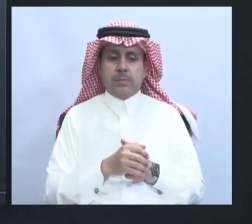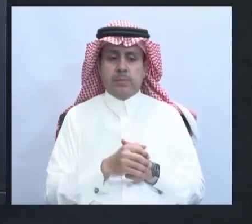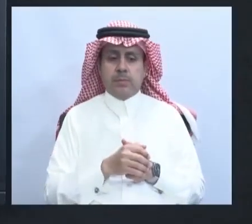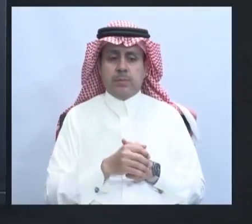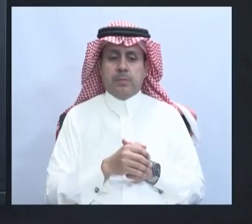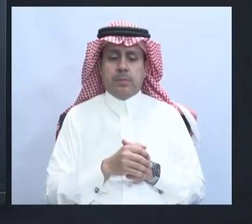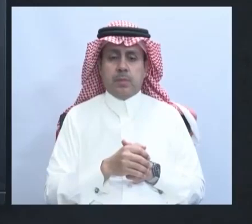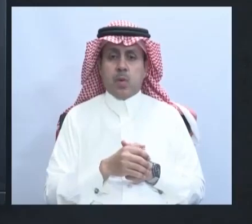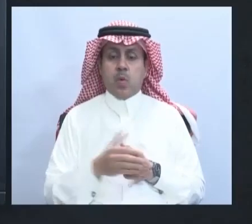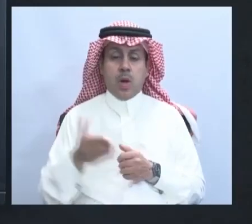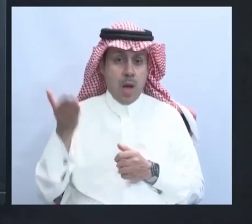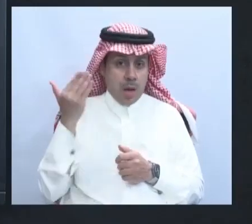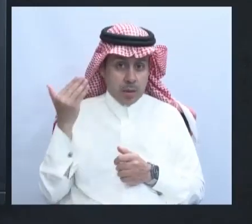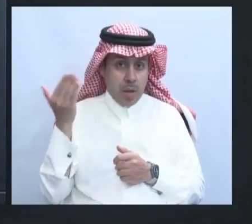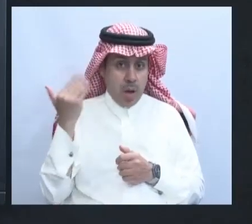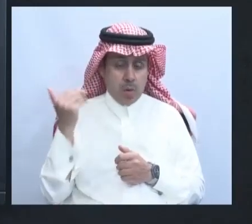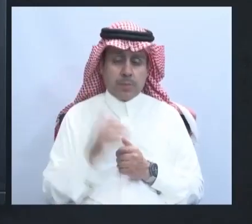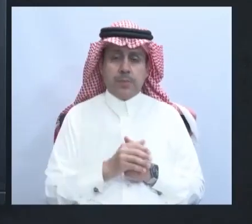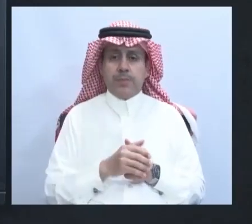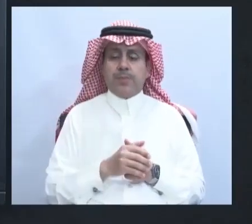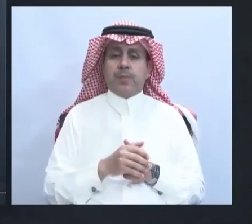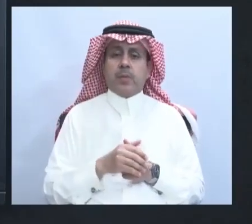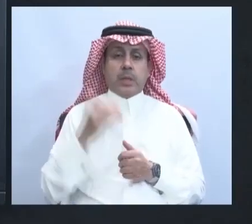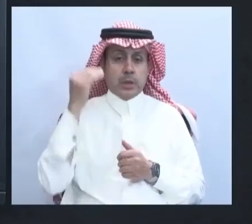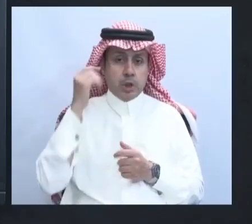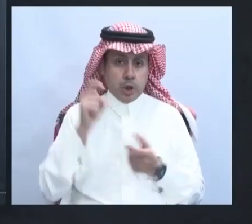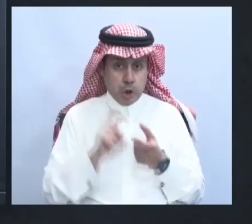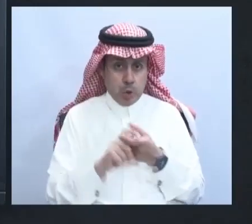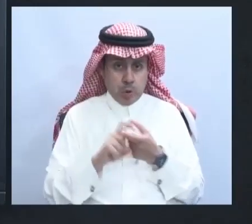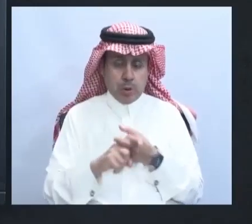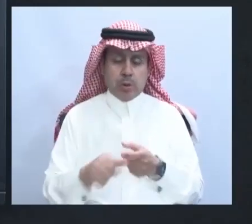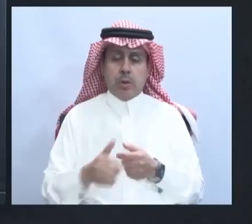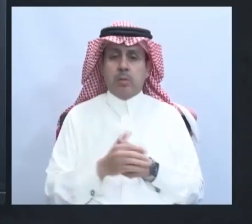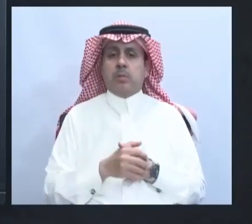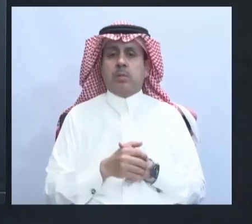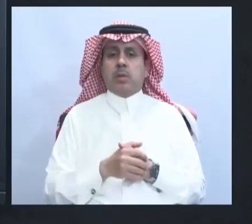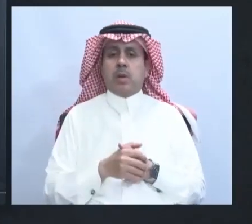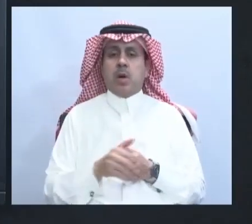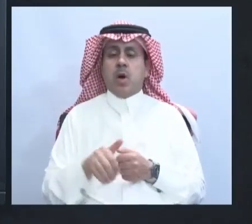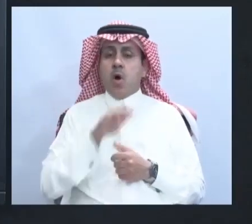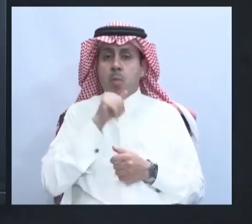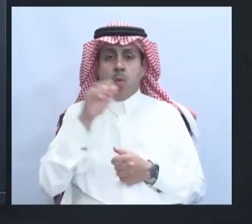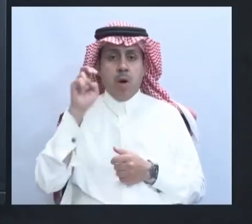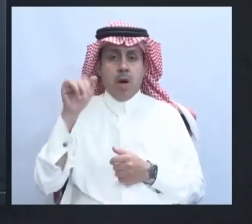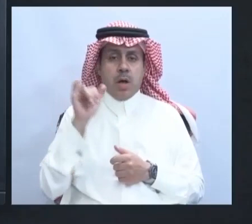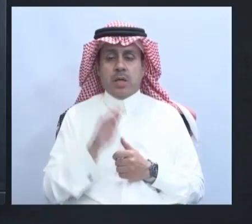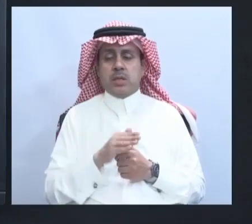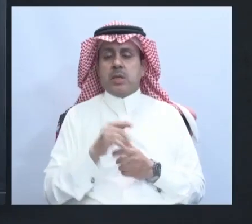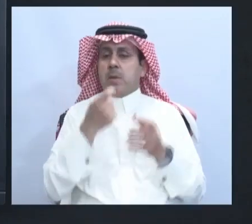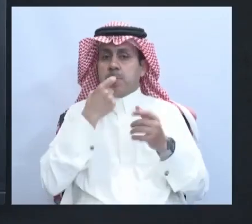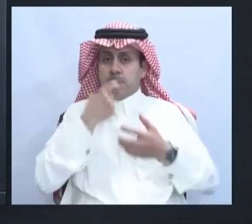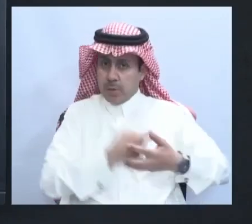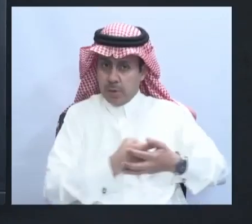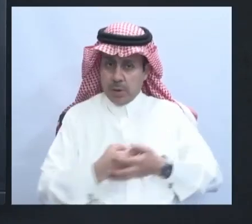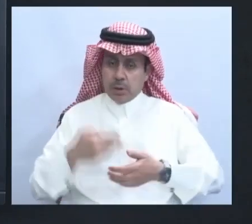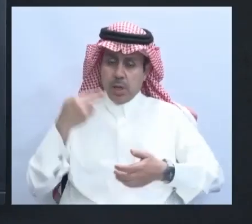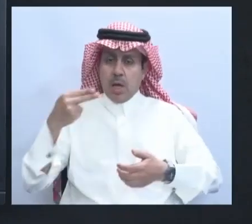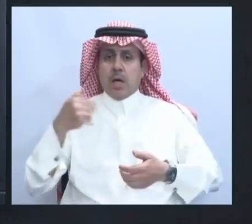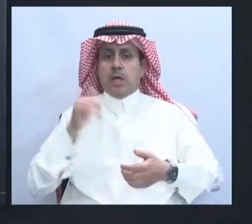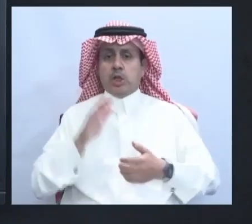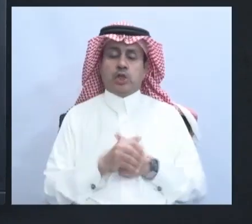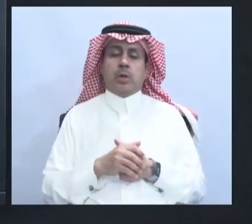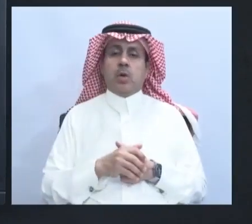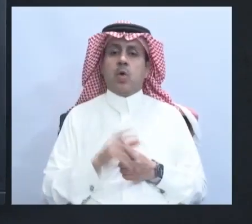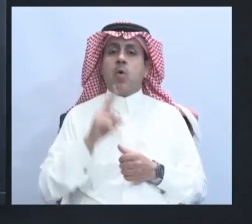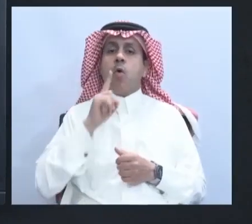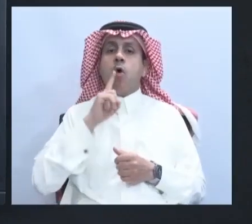وكانت امراه ابي ابي القع عيس قد ارضعتها يعني ارضعت عائشه رضي الله عنها فهي امه فهي